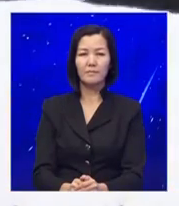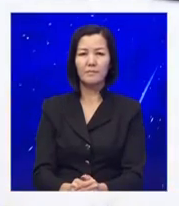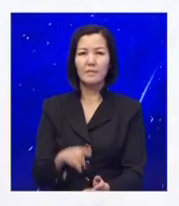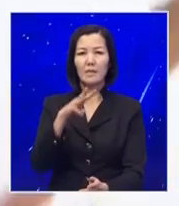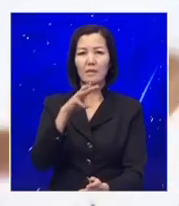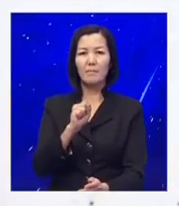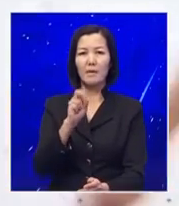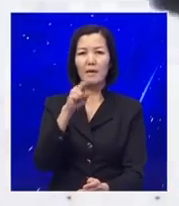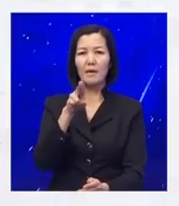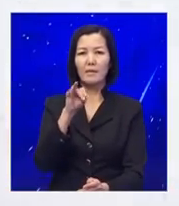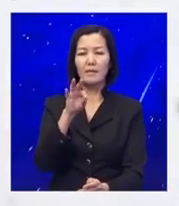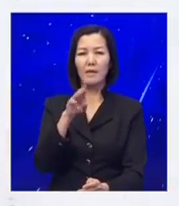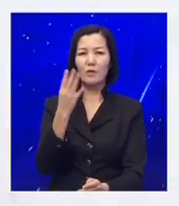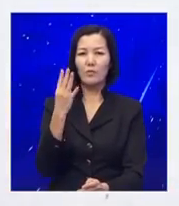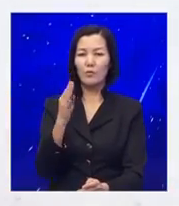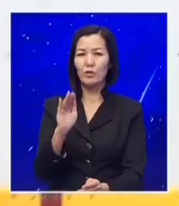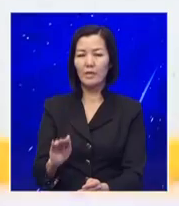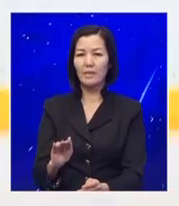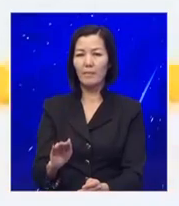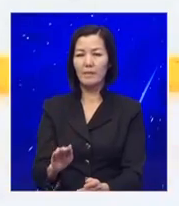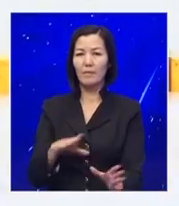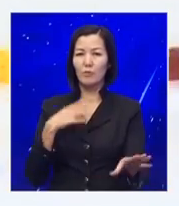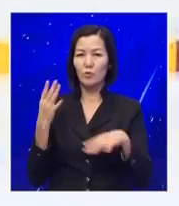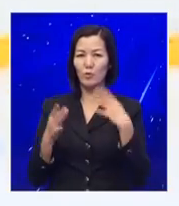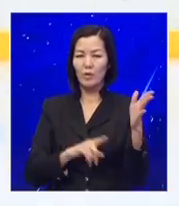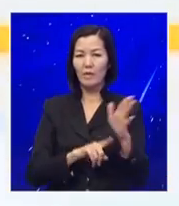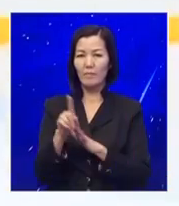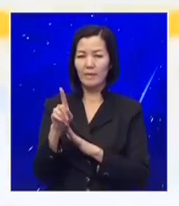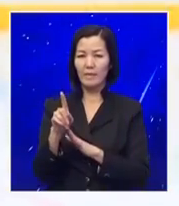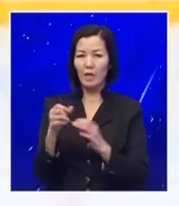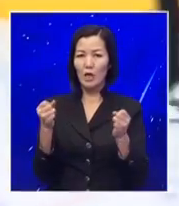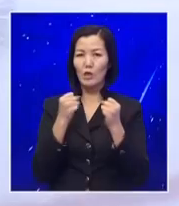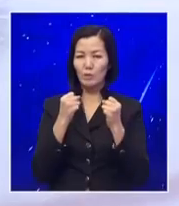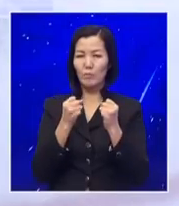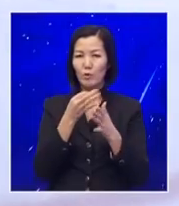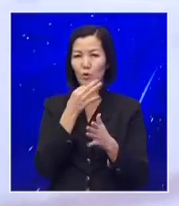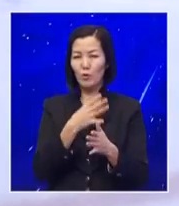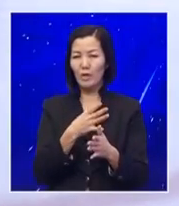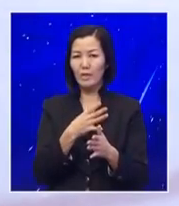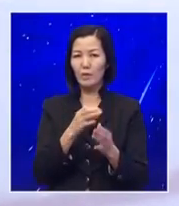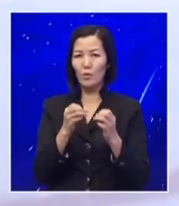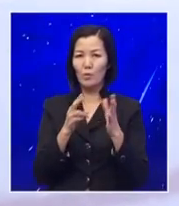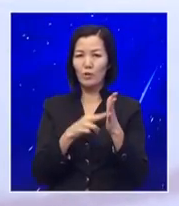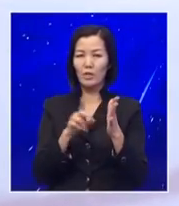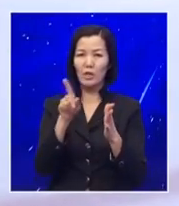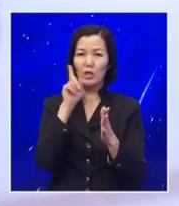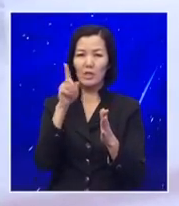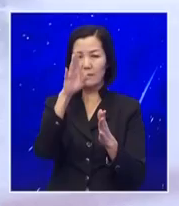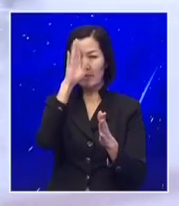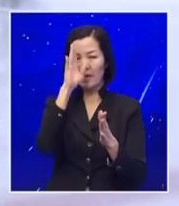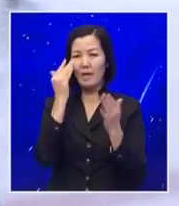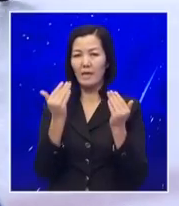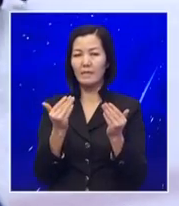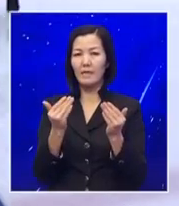Мадияр Уахит алғаш 4 жасында аяғына коньки байлапты. Содан бері осы спорт түрін сергетіп келеді. 17 жастағы бозбала қазір мұз